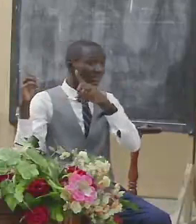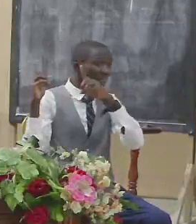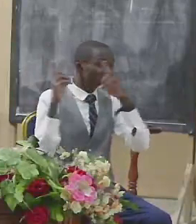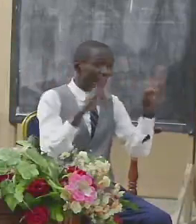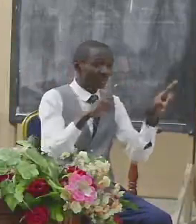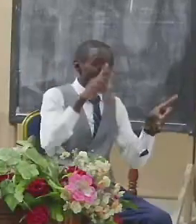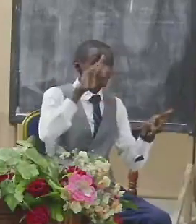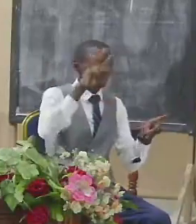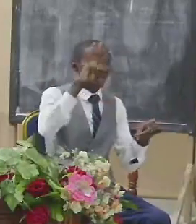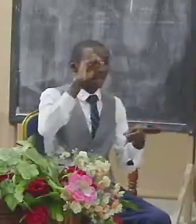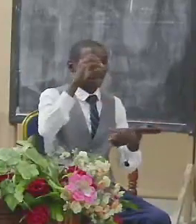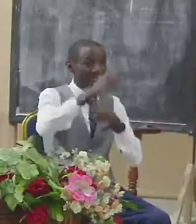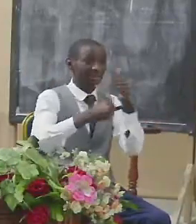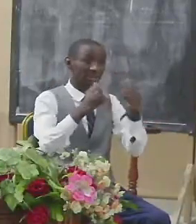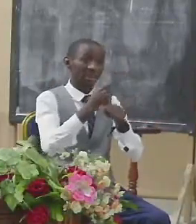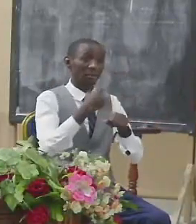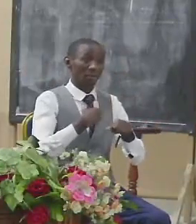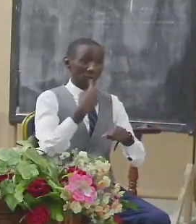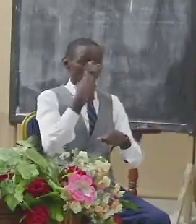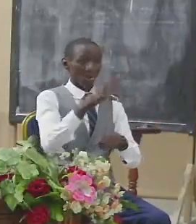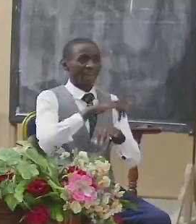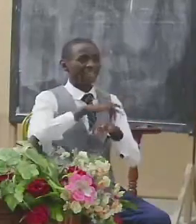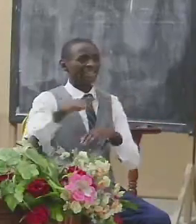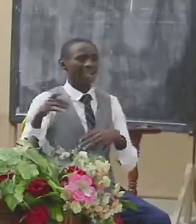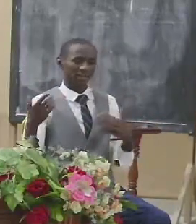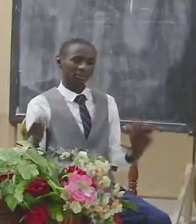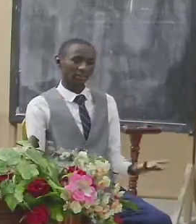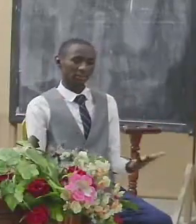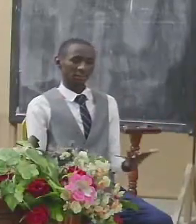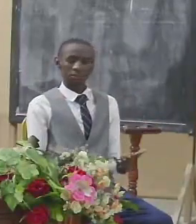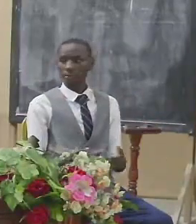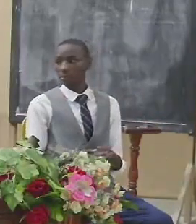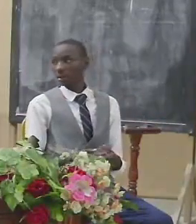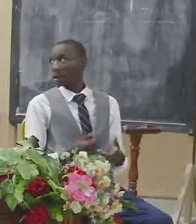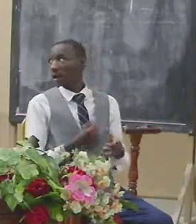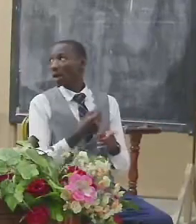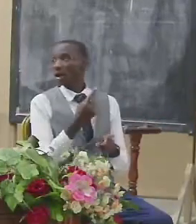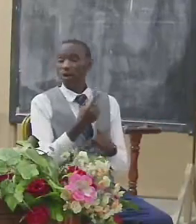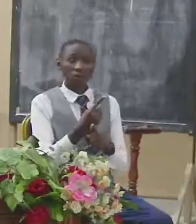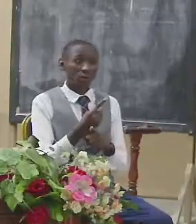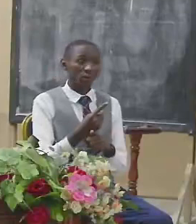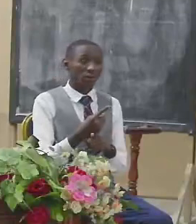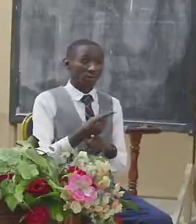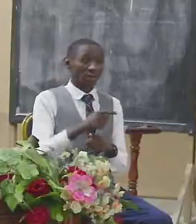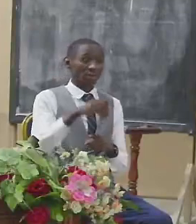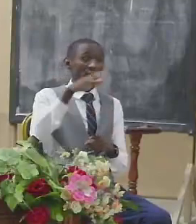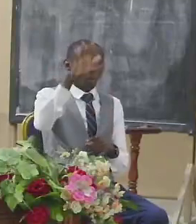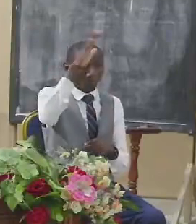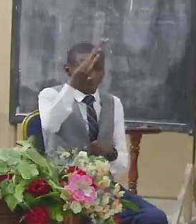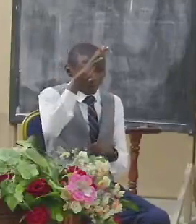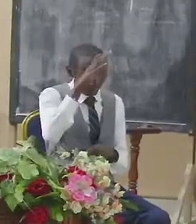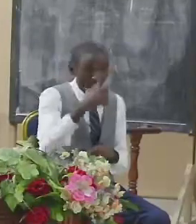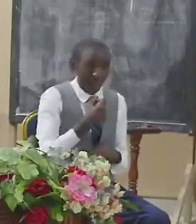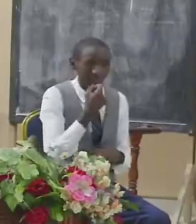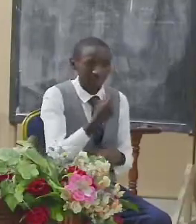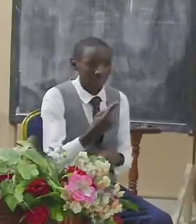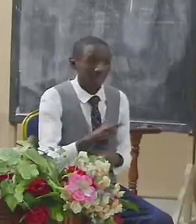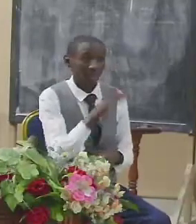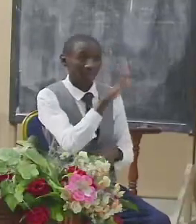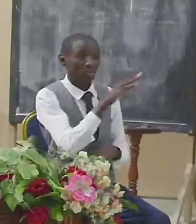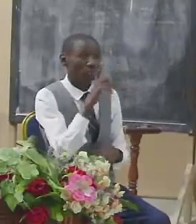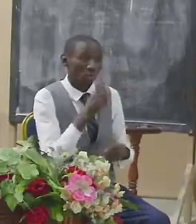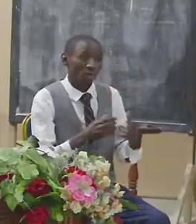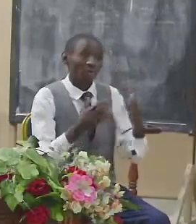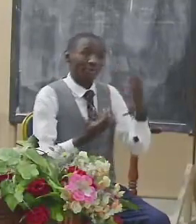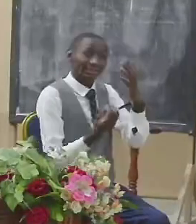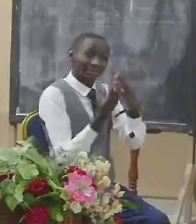40 sio nake hata kitu kenye ko tofauti. Voilà, les vieux loups de mer. Ule mzee ule mvuvi. Ils ont grandi dans les messages. Même